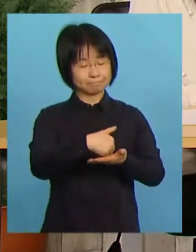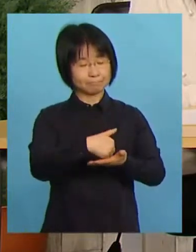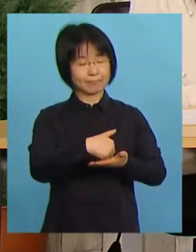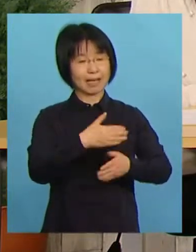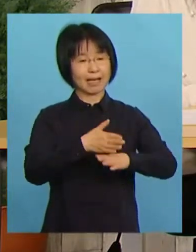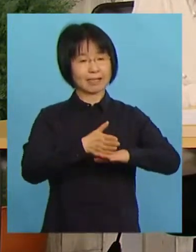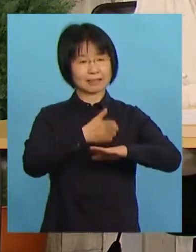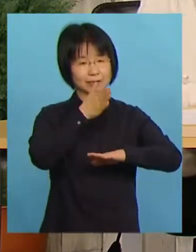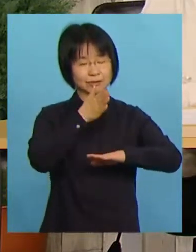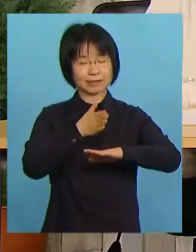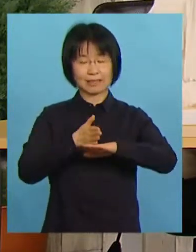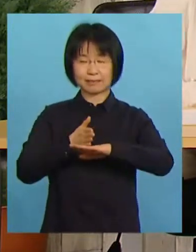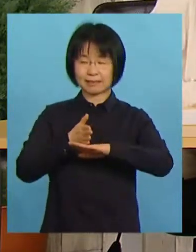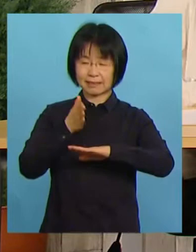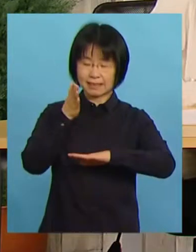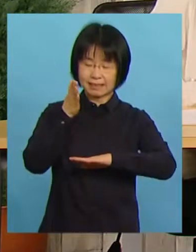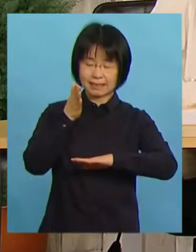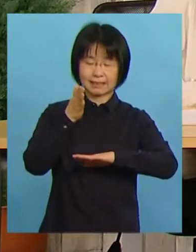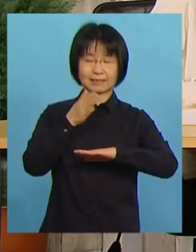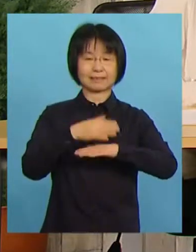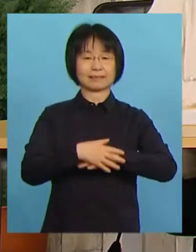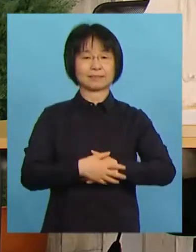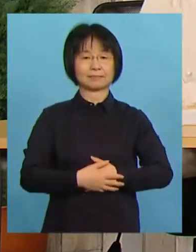とうございました。 ありがとうございました。